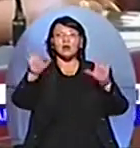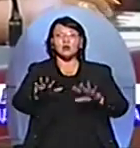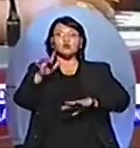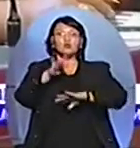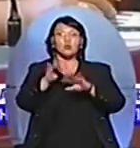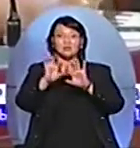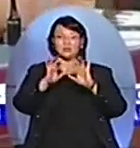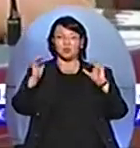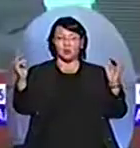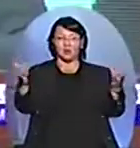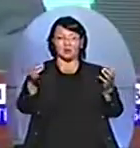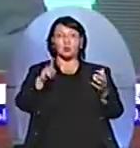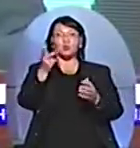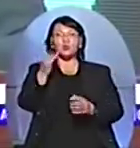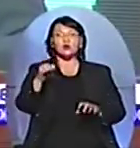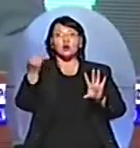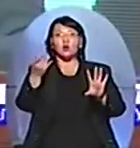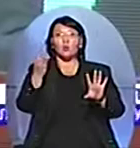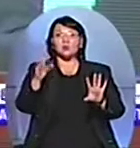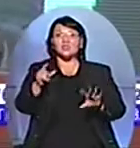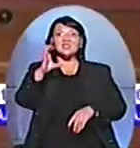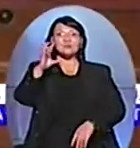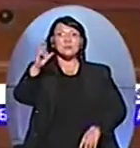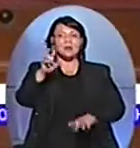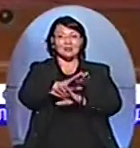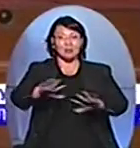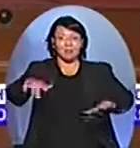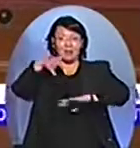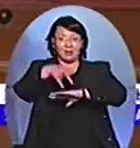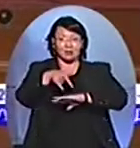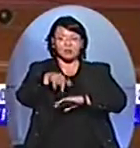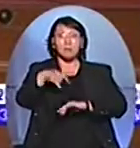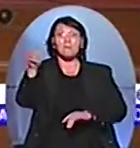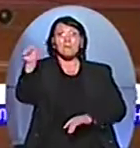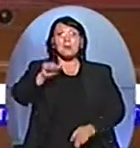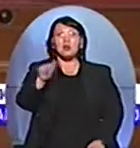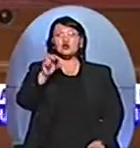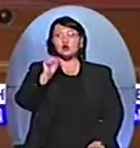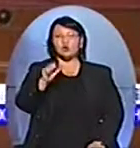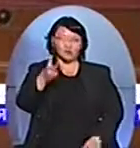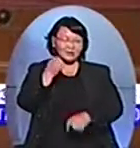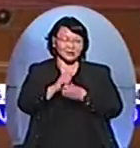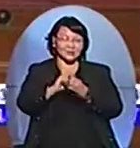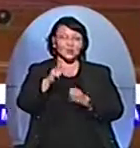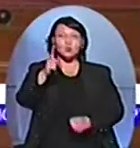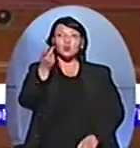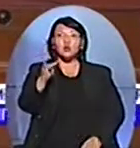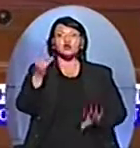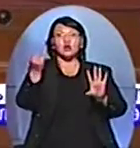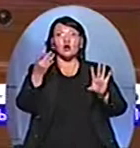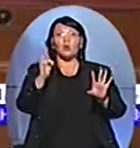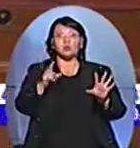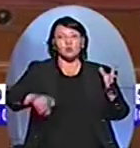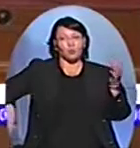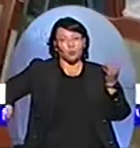хүй 7 хоногт Сүхбаатарын талбай гэсэн 3 газар баяр ёслолын арга хэмжээ зохион байгуулагдана. Хүй 7 хоногт ихэд концерт тоглохоос эхлээд